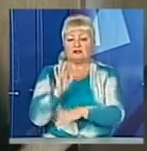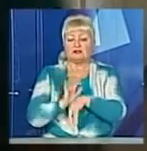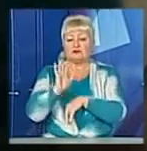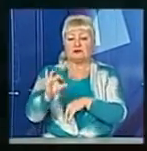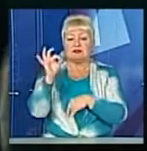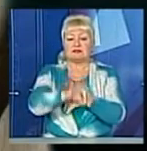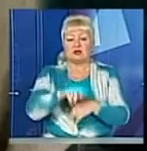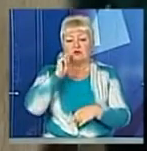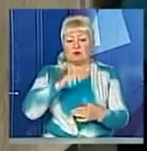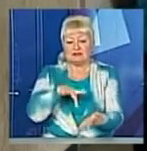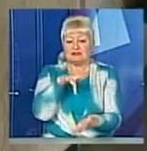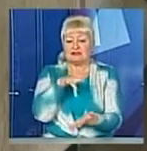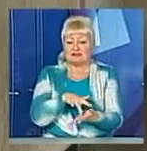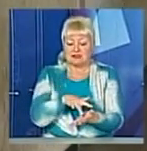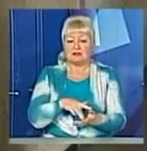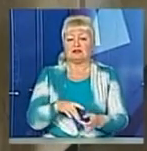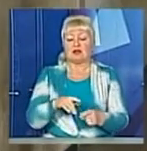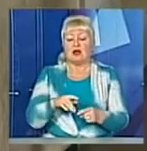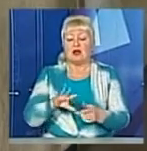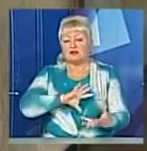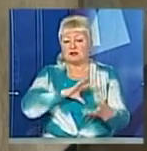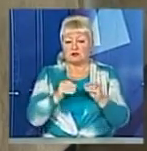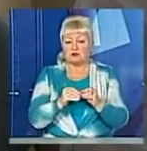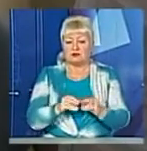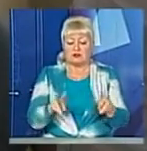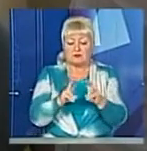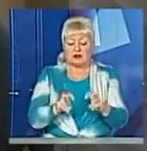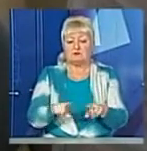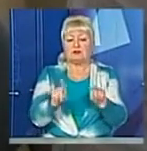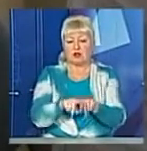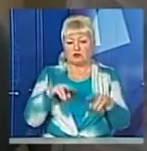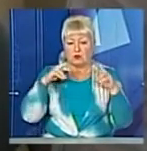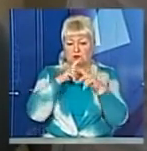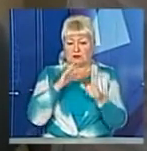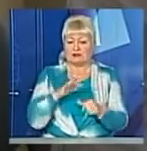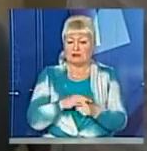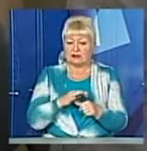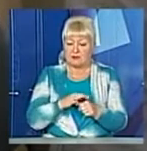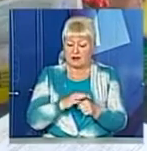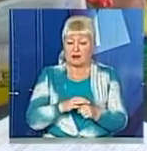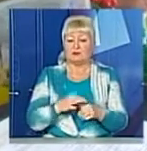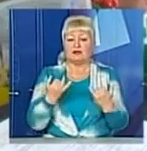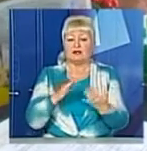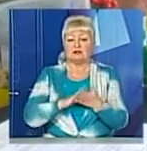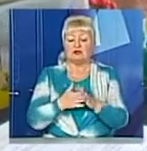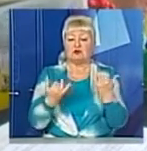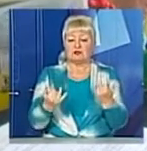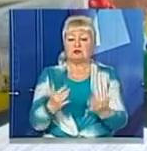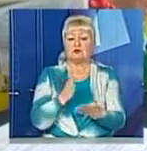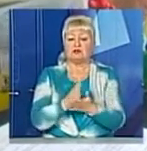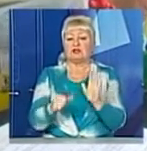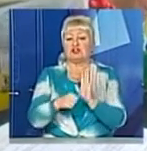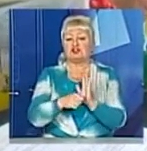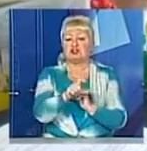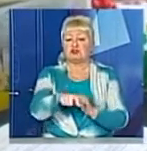медичний центр. За результатами клінічних аналізів вони також отруїлися грибами. Станом на сьогодні в лікарні перебуває 6 людей з